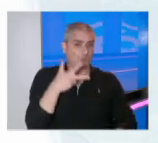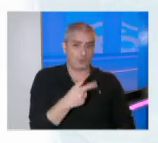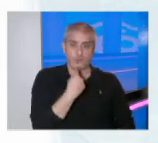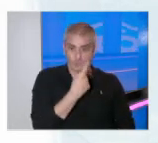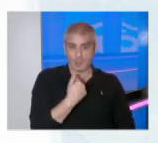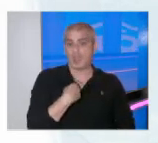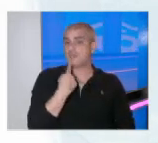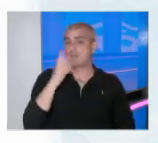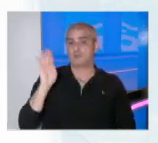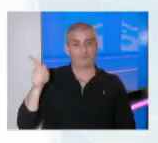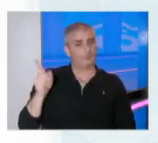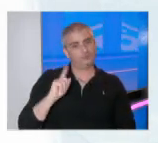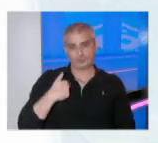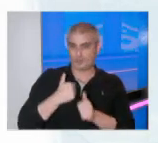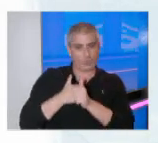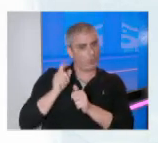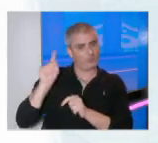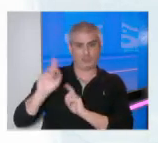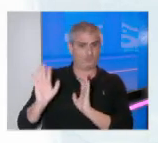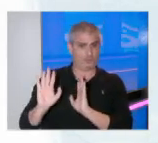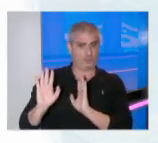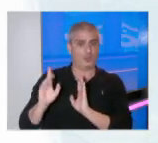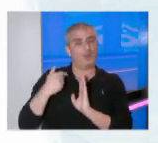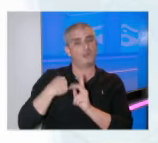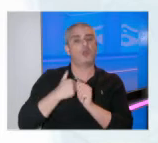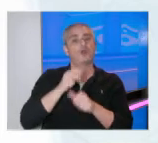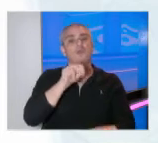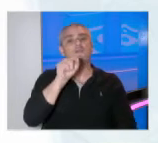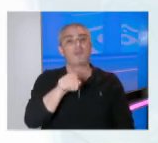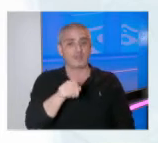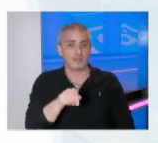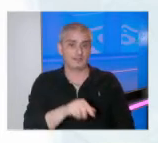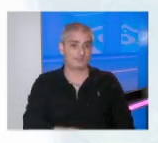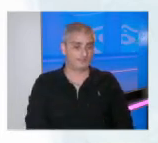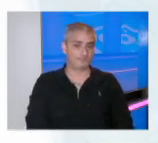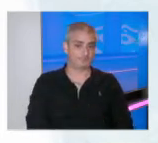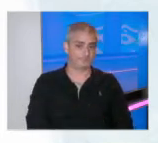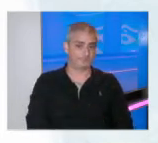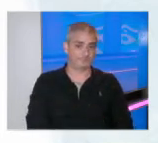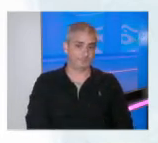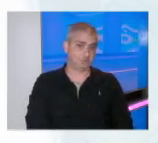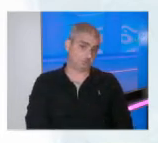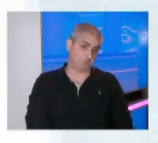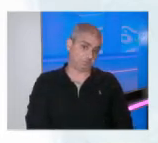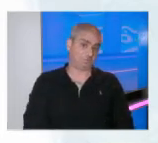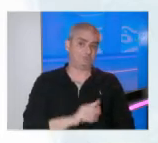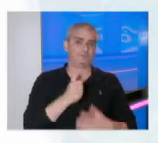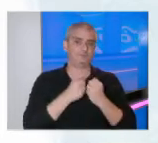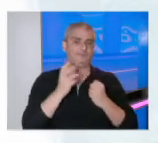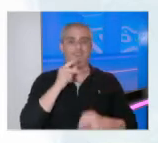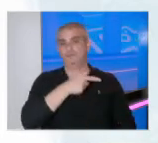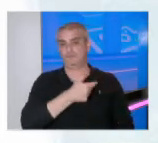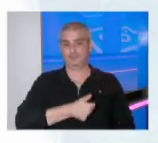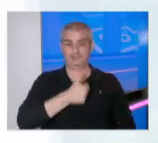על הצוללות הוא אמר, אמרתי לנתניהו שאינני רודף את הראש שלו, אלא רודף את העניין. על המתיחות